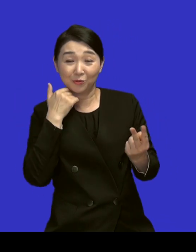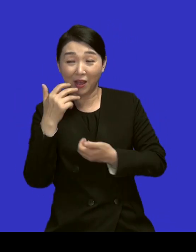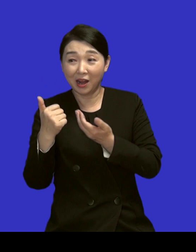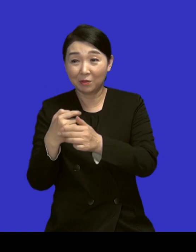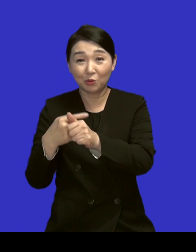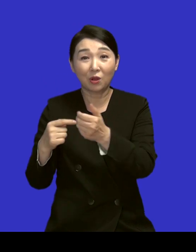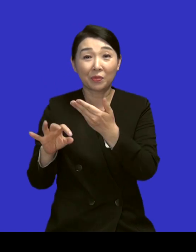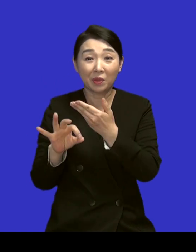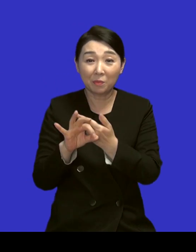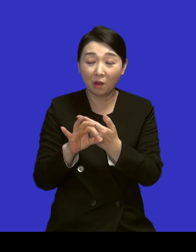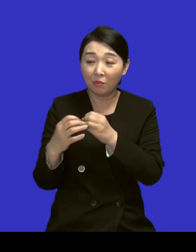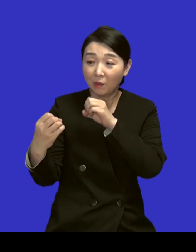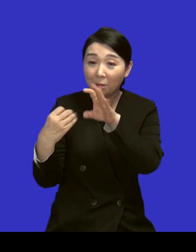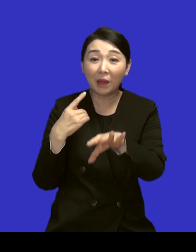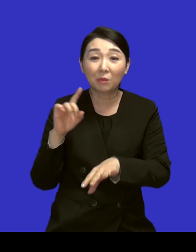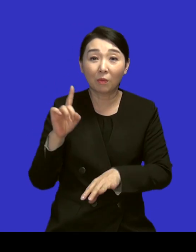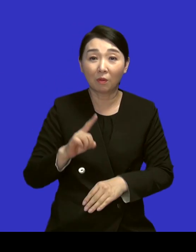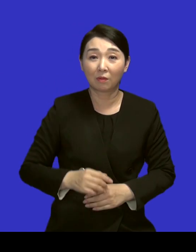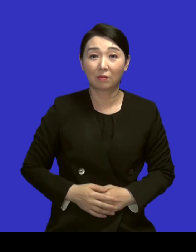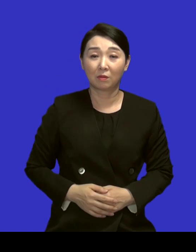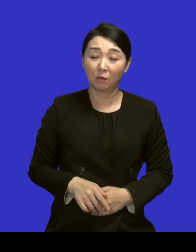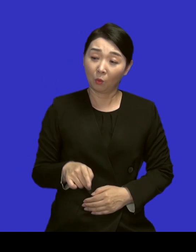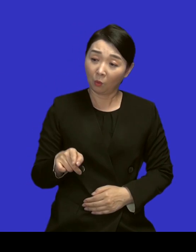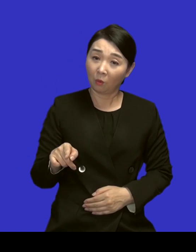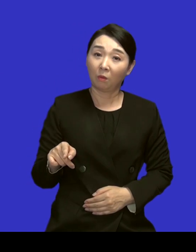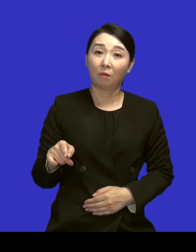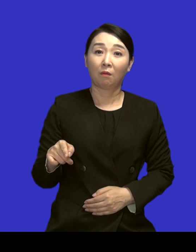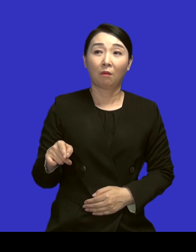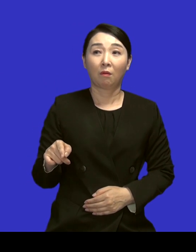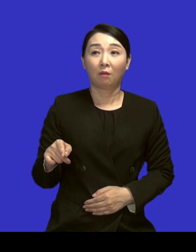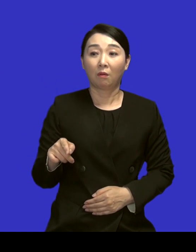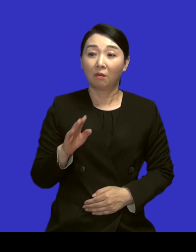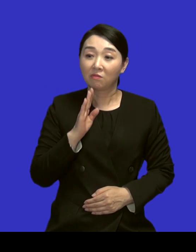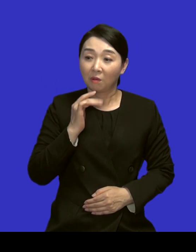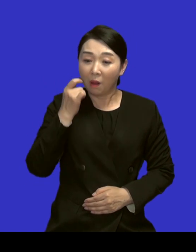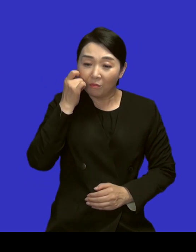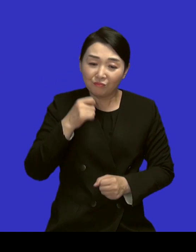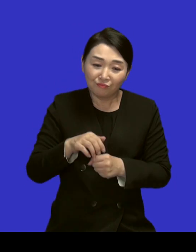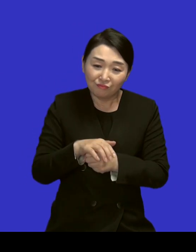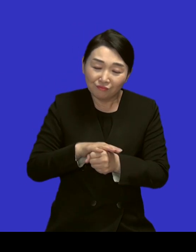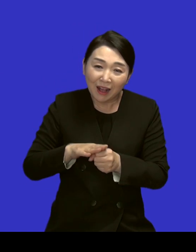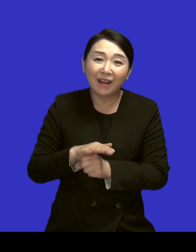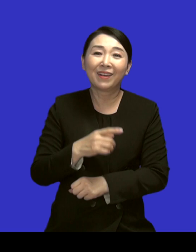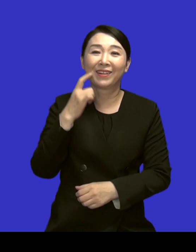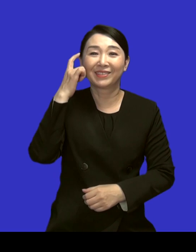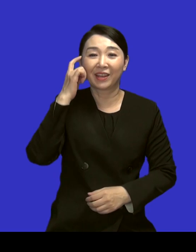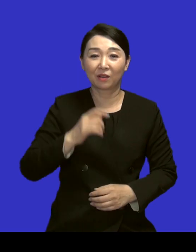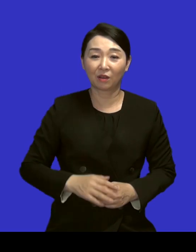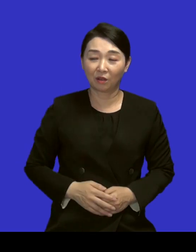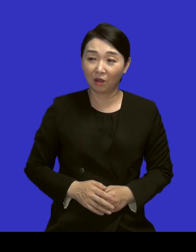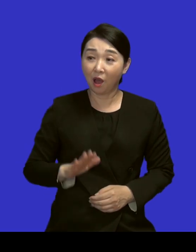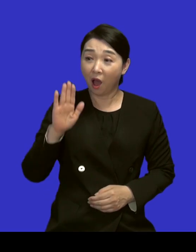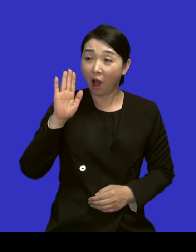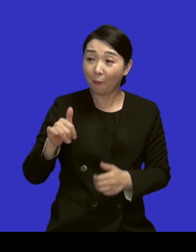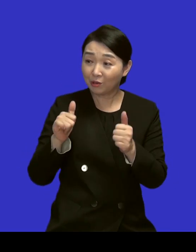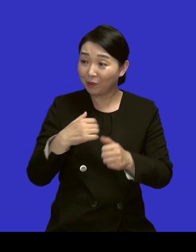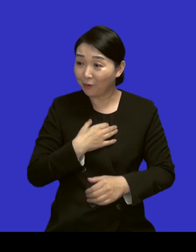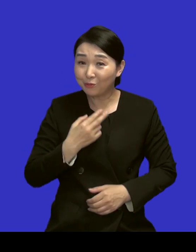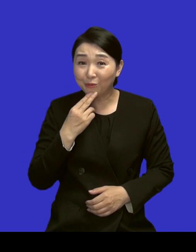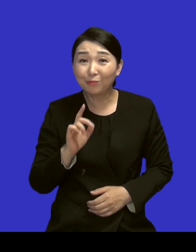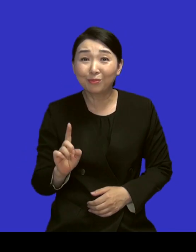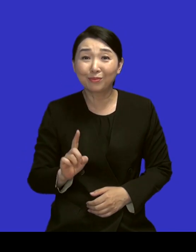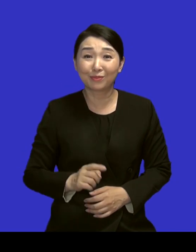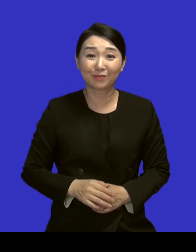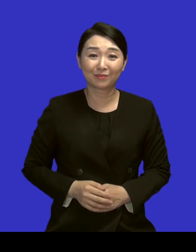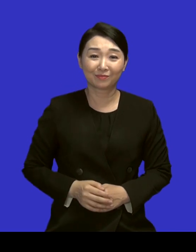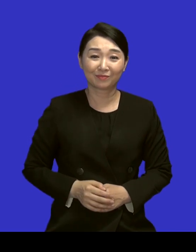어떻게 반응하시겠어요? 대놓고요? 네. 와, 진짜 불쌍한 인간이라고 생각할 것 같아요. 아, 그렇게 생각하면 될까요? 저 얼마나 심판을 받으려고 그래. 홍규